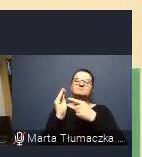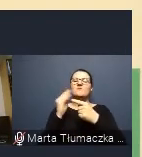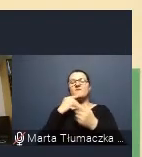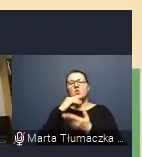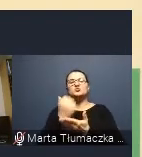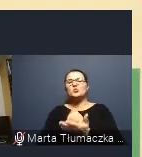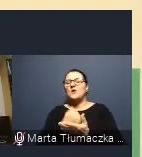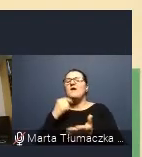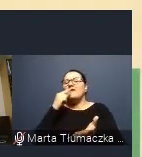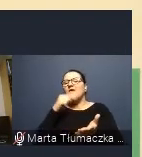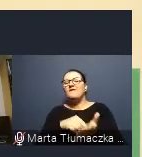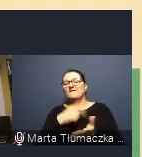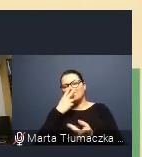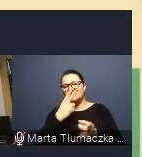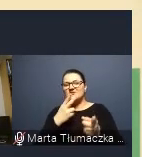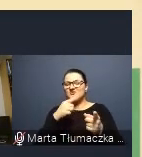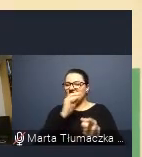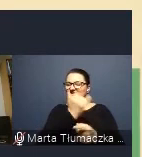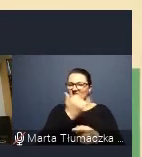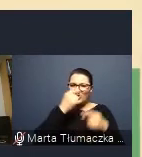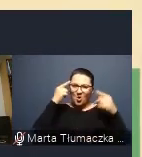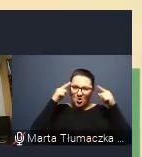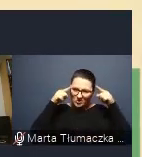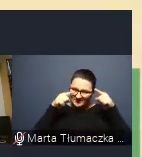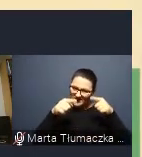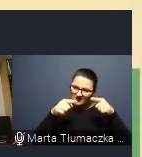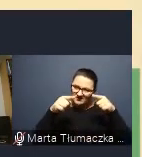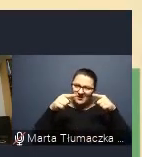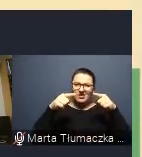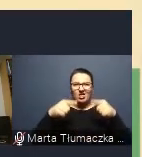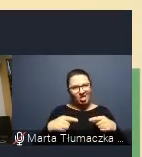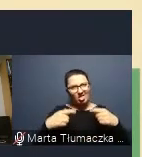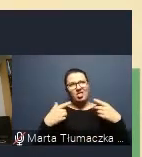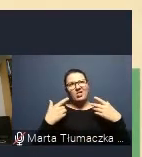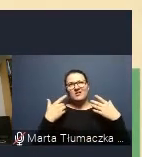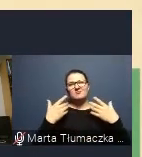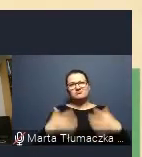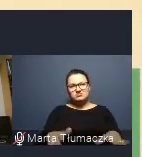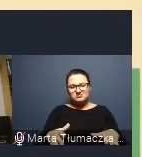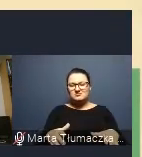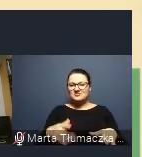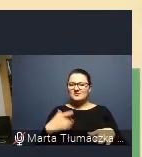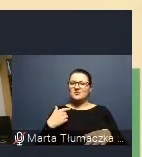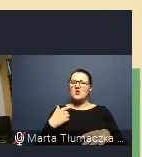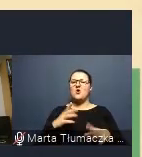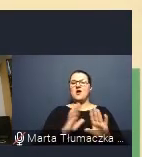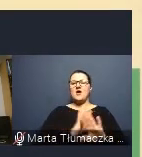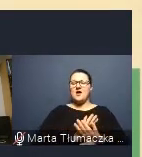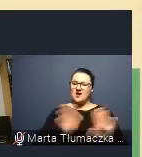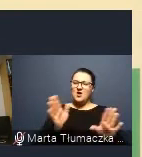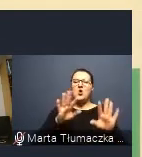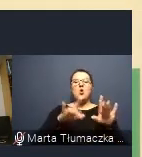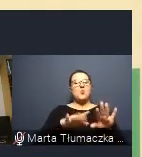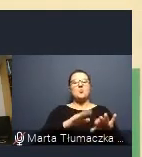dziecku już jakby koncentracja siada i wówczas podnosiłam je od komputera. I albo